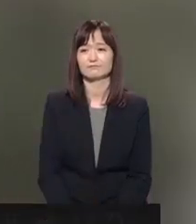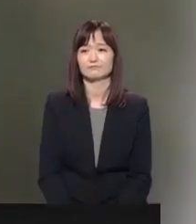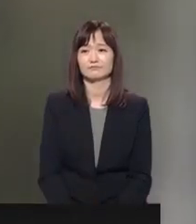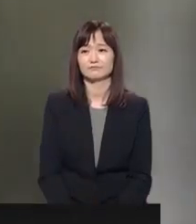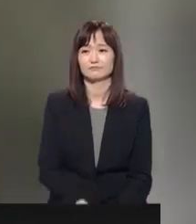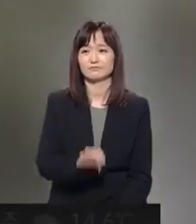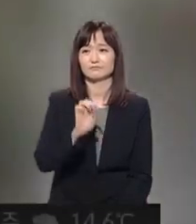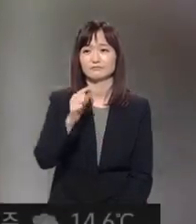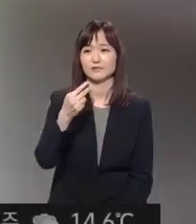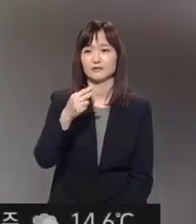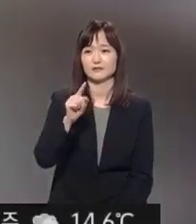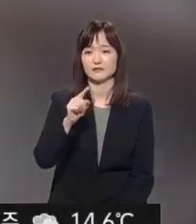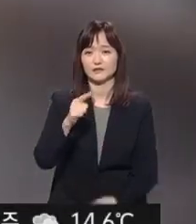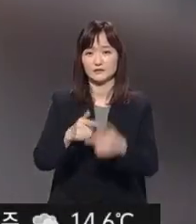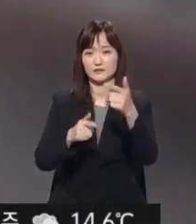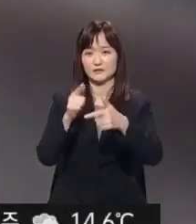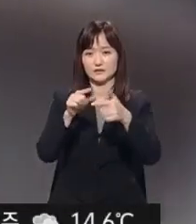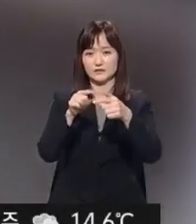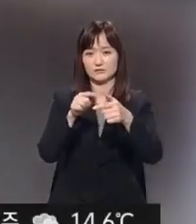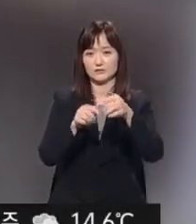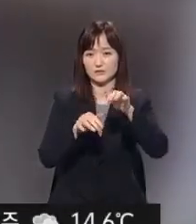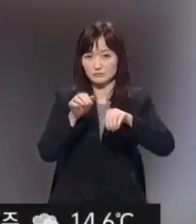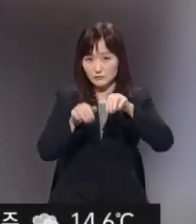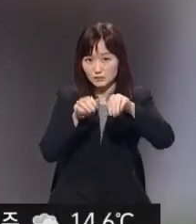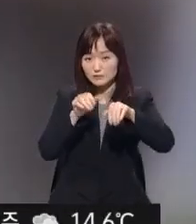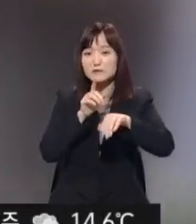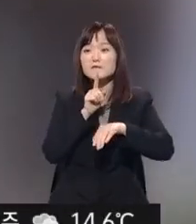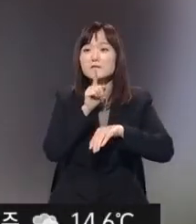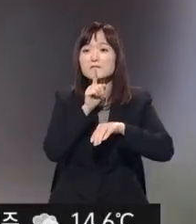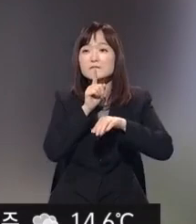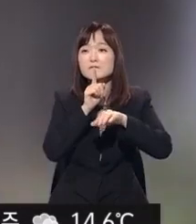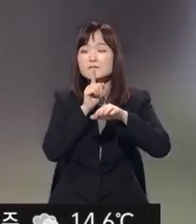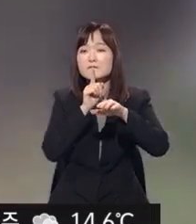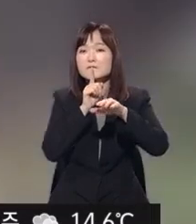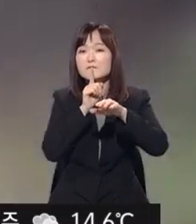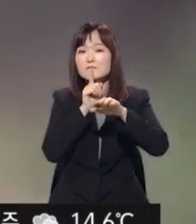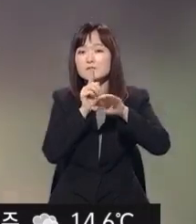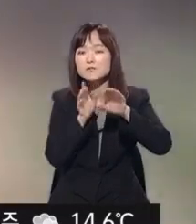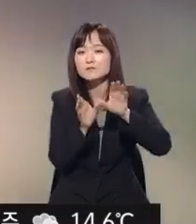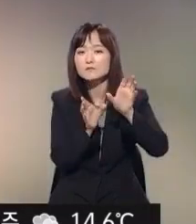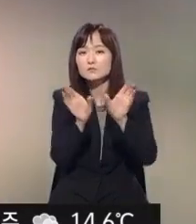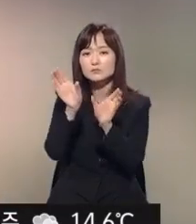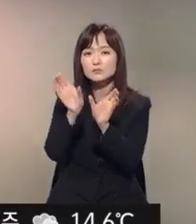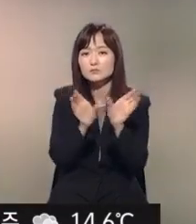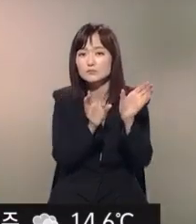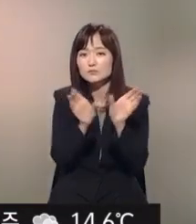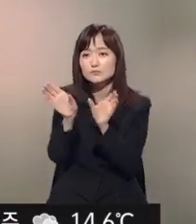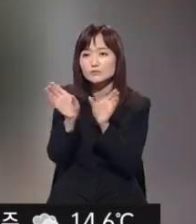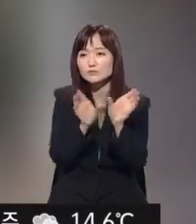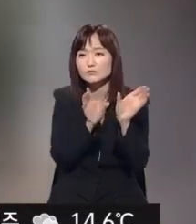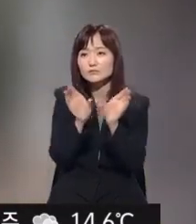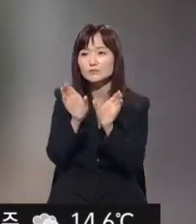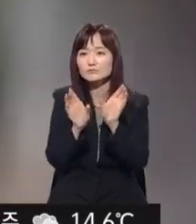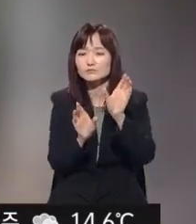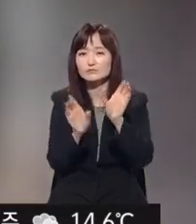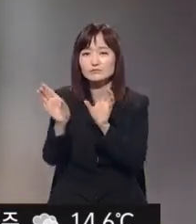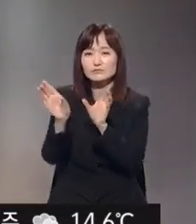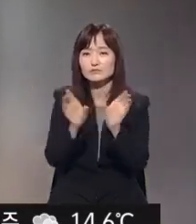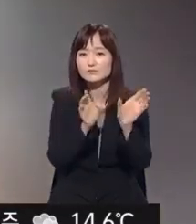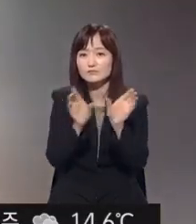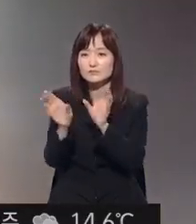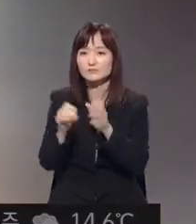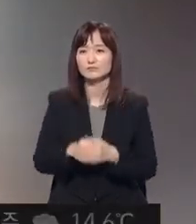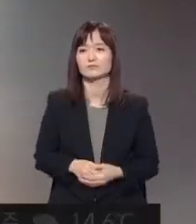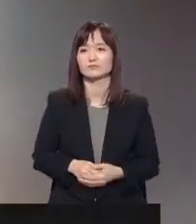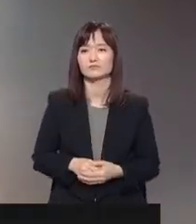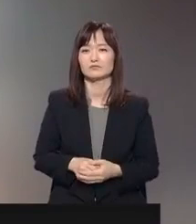네, 판다 한 마리가 나무 위를 걸어가더니 엉덩이를 나무에 대고 위아래로 실룩거리면서 흔드는 모습입니다.